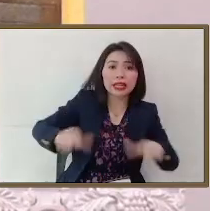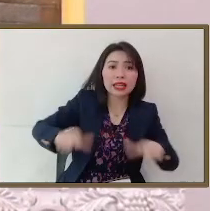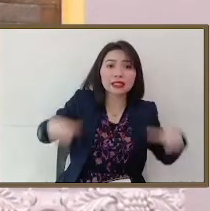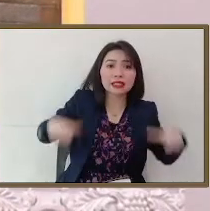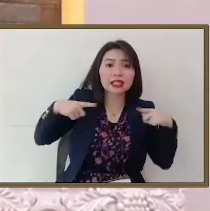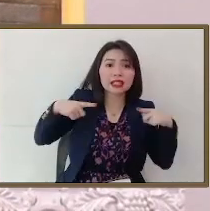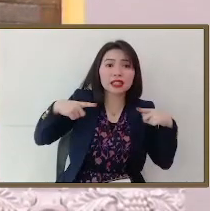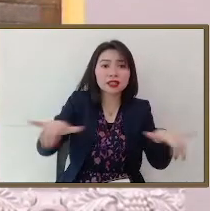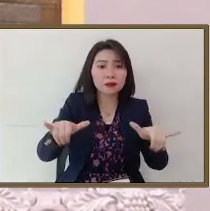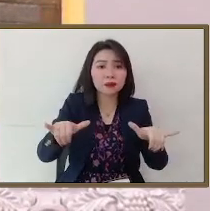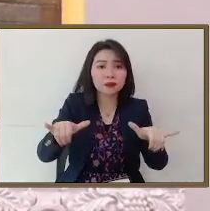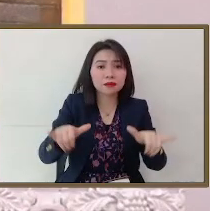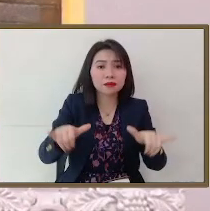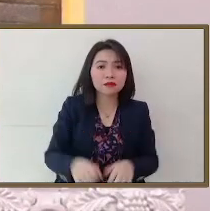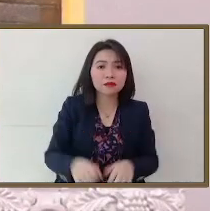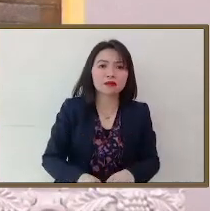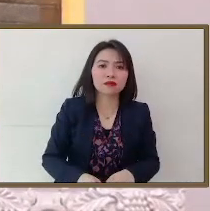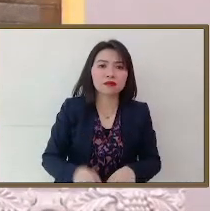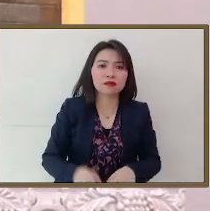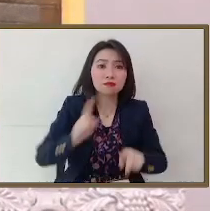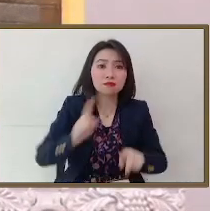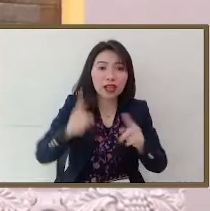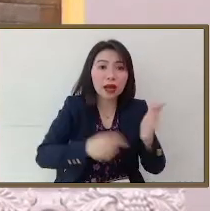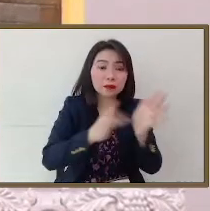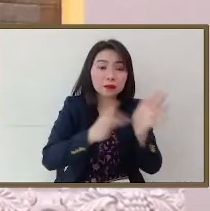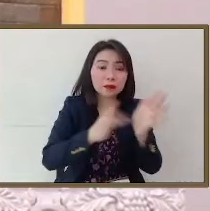niya? Kinakailangang mamatay.